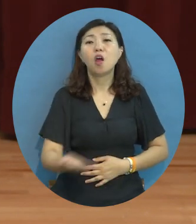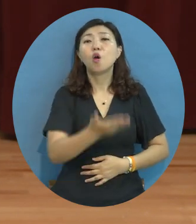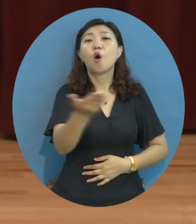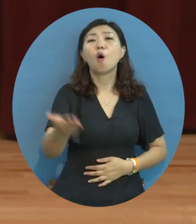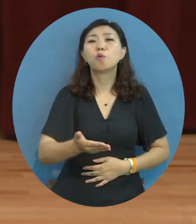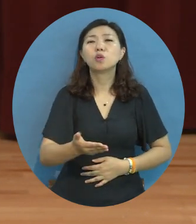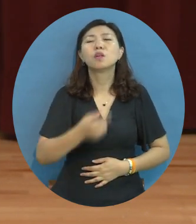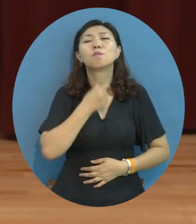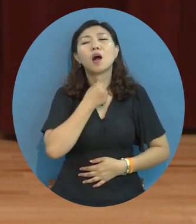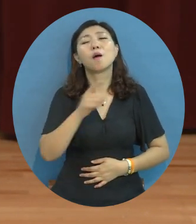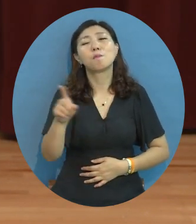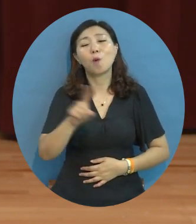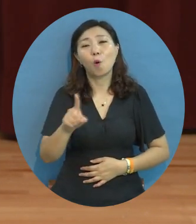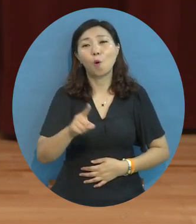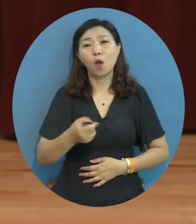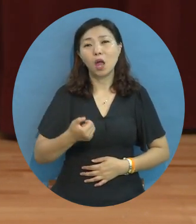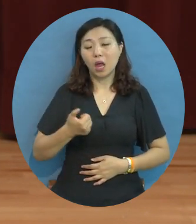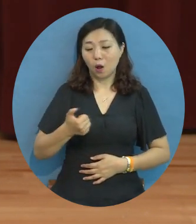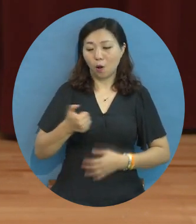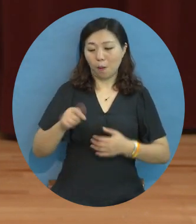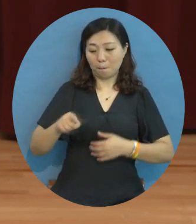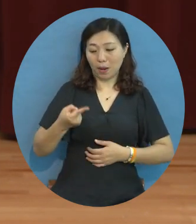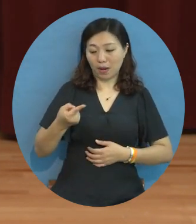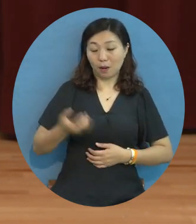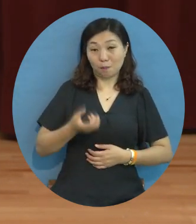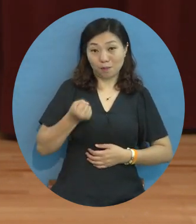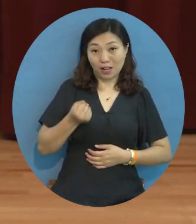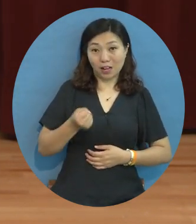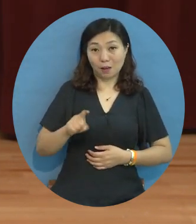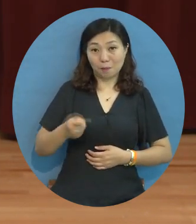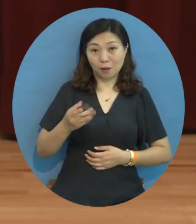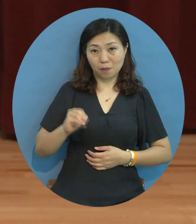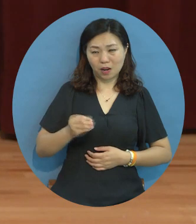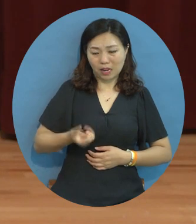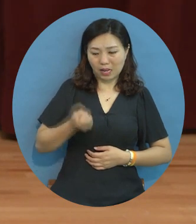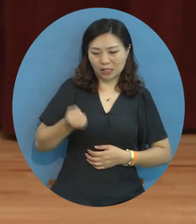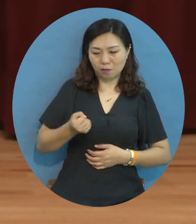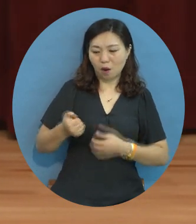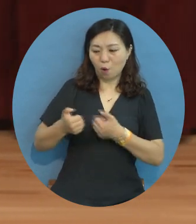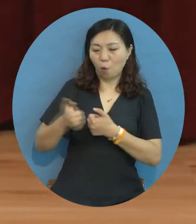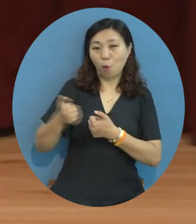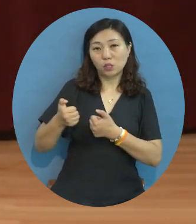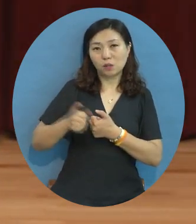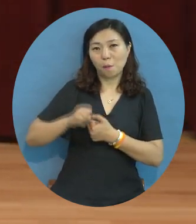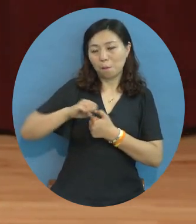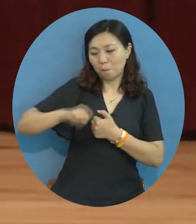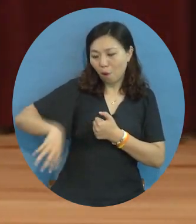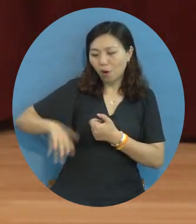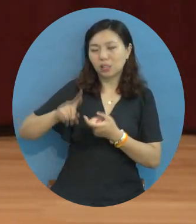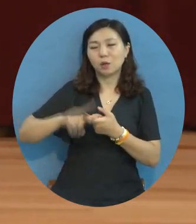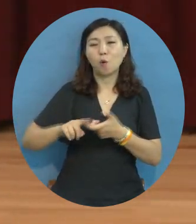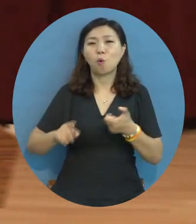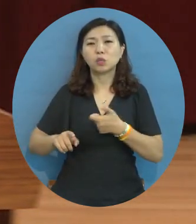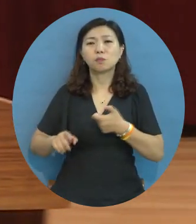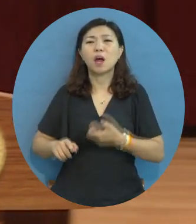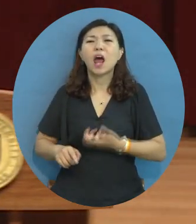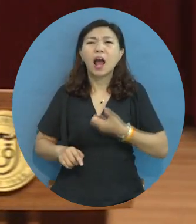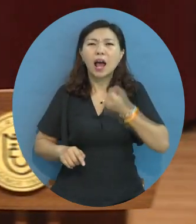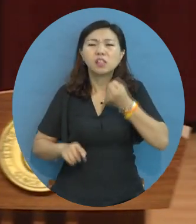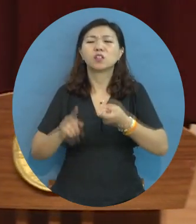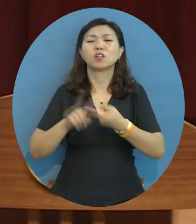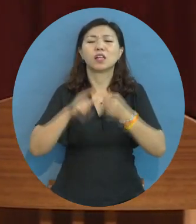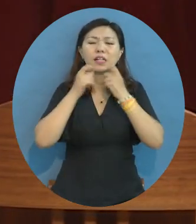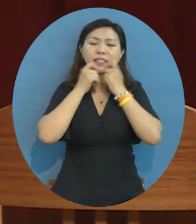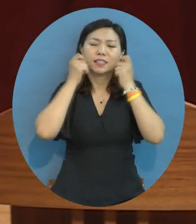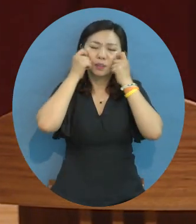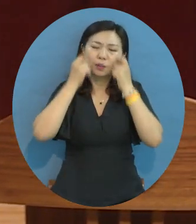그러니까 50만 원 가지고 미소하는 게 낫지. 50만 원 가지고 인상 쓸 필요가 없어. 그러니까 여러분들은 연애하기